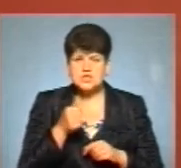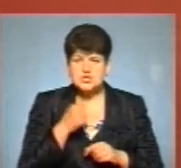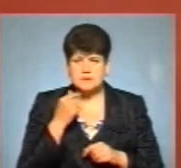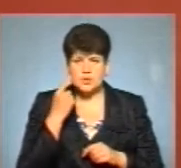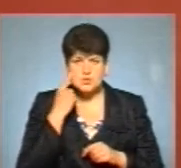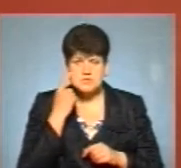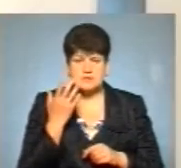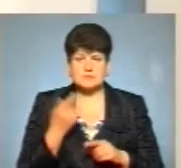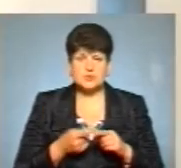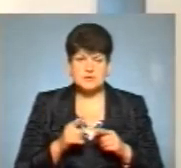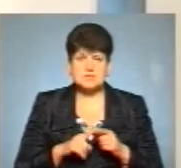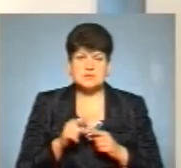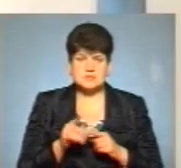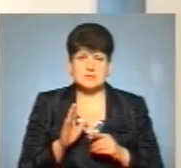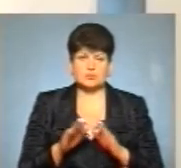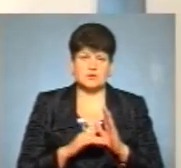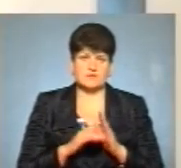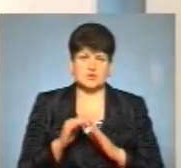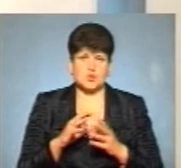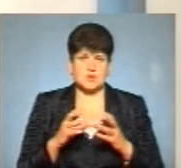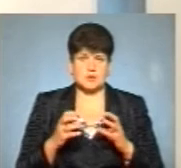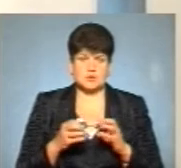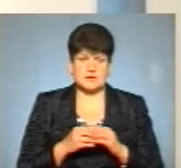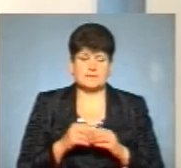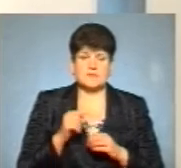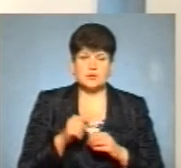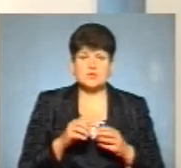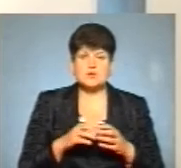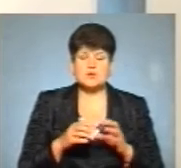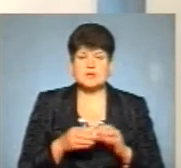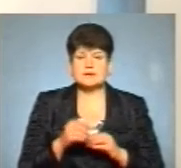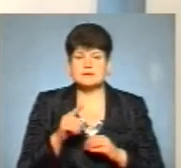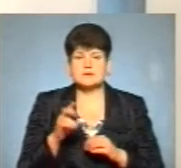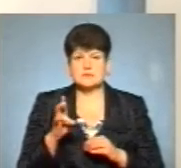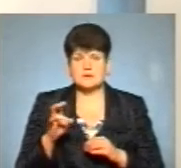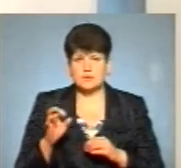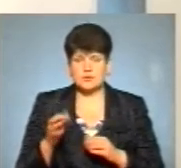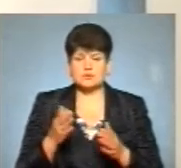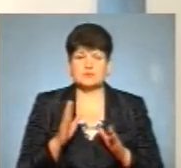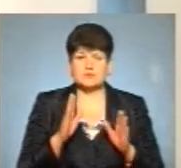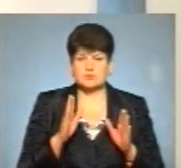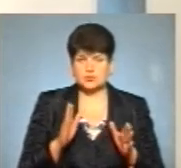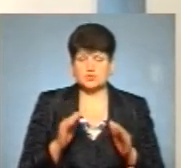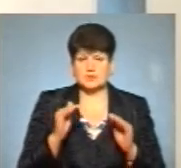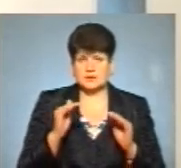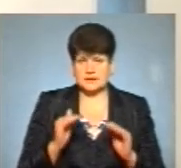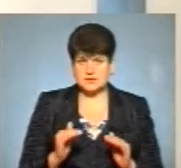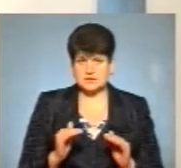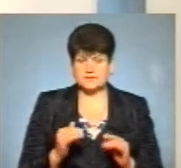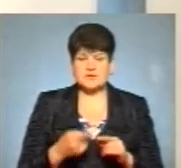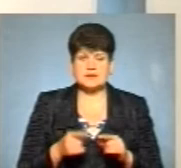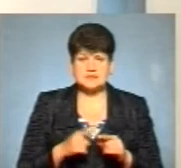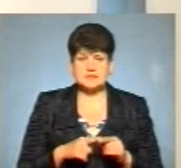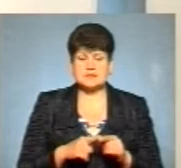очевидно, це буде досить високий результат, а тоді результати ЗНО, якщо вони відбудуться, будуть нижчі, і це